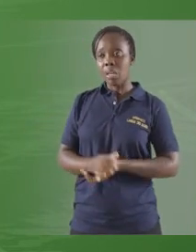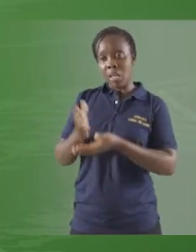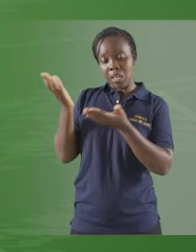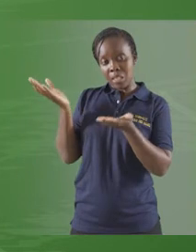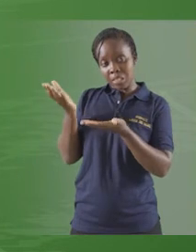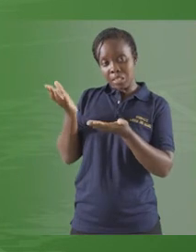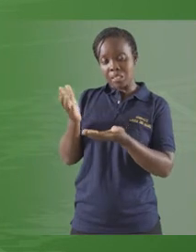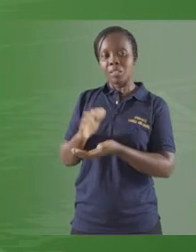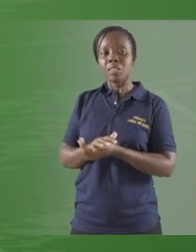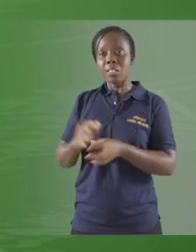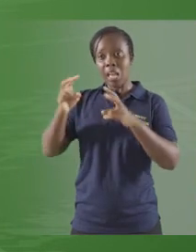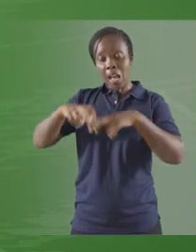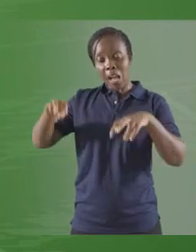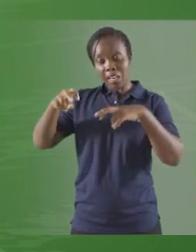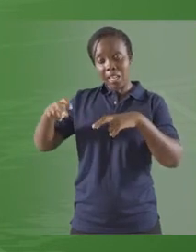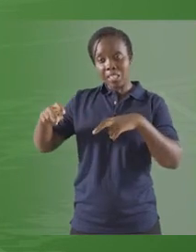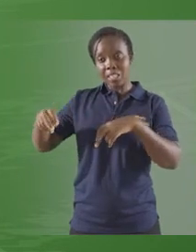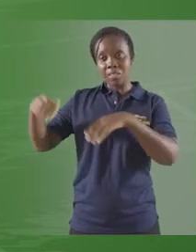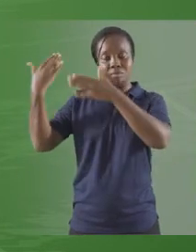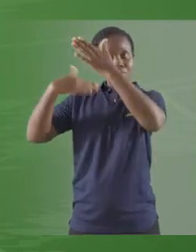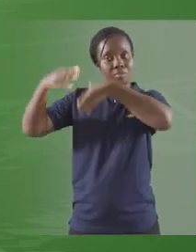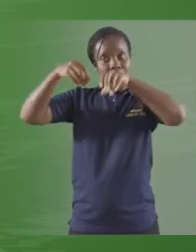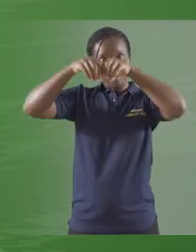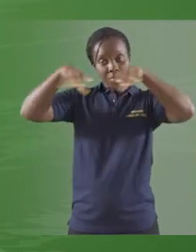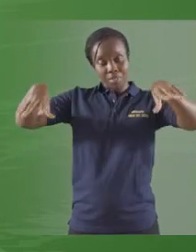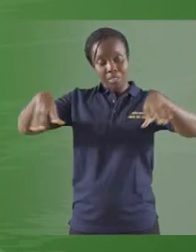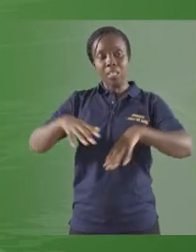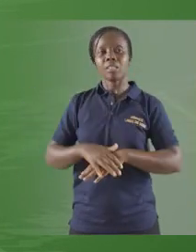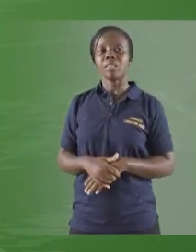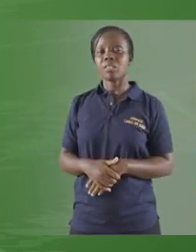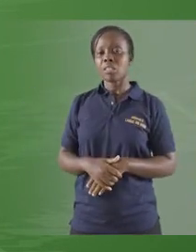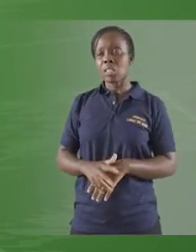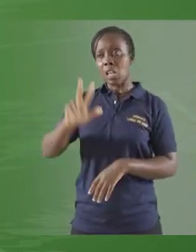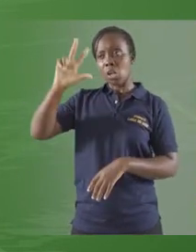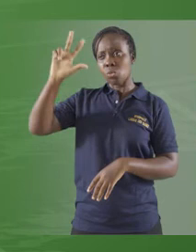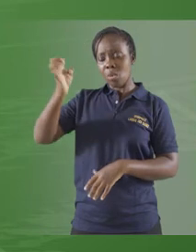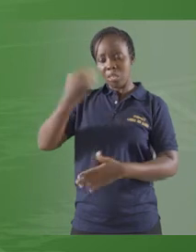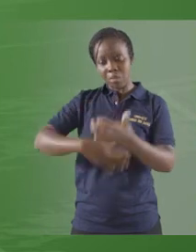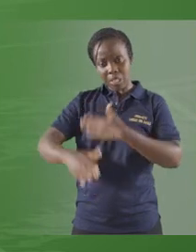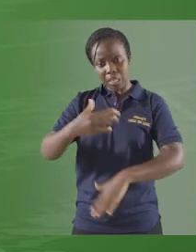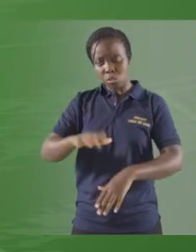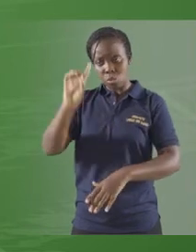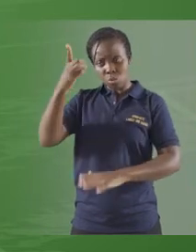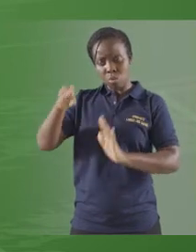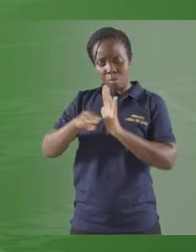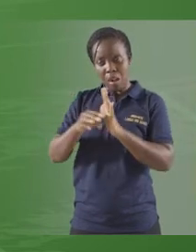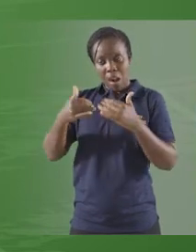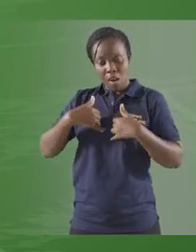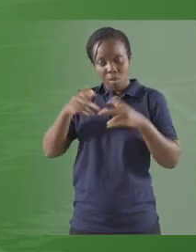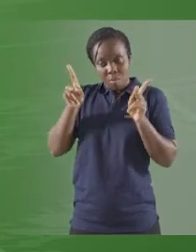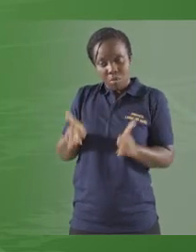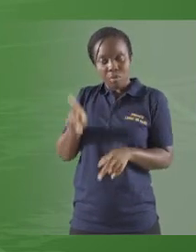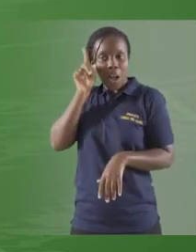de notre pédigré. Donc nous constatons ici que seule la 3e génération est affectée.